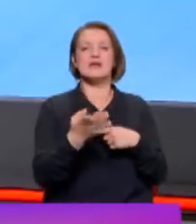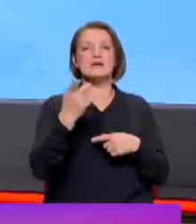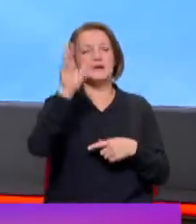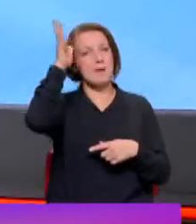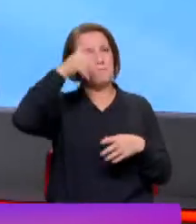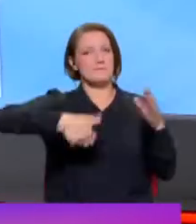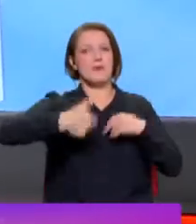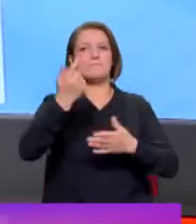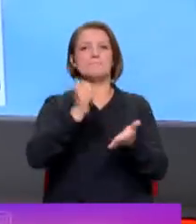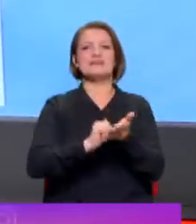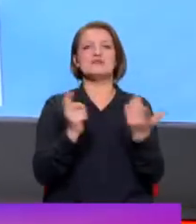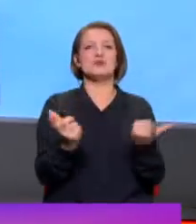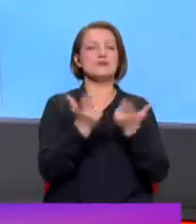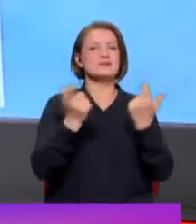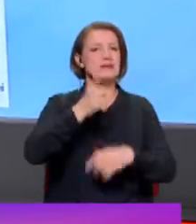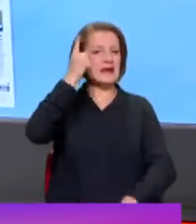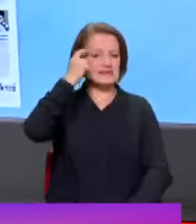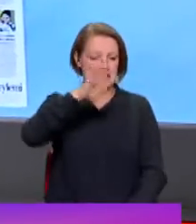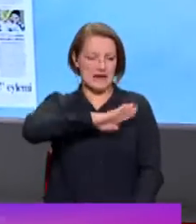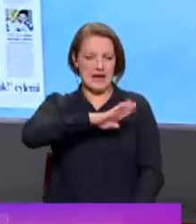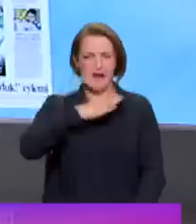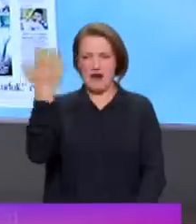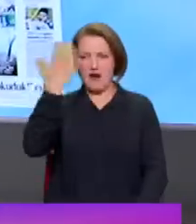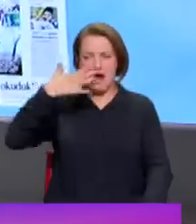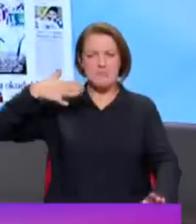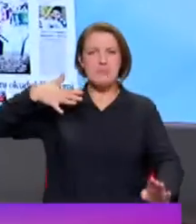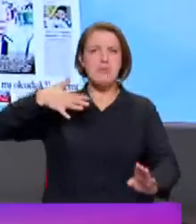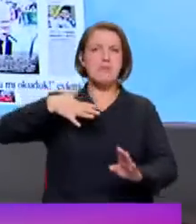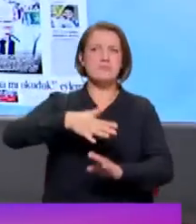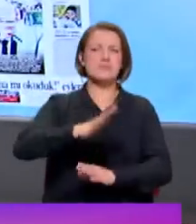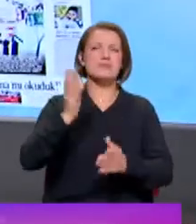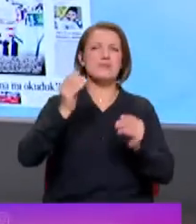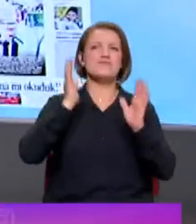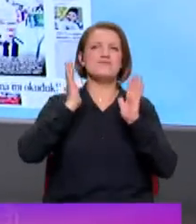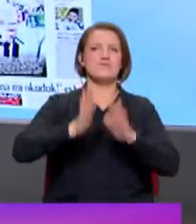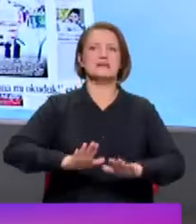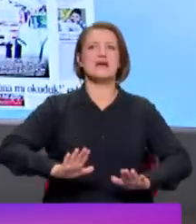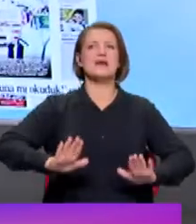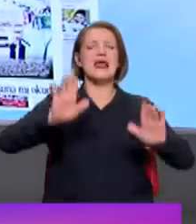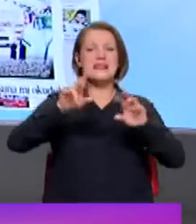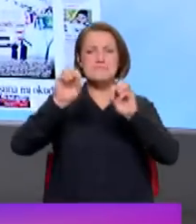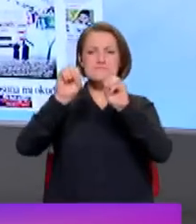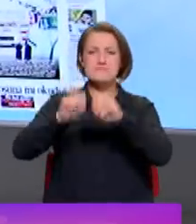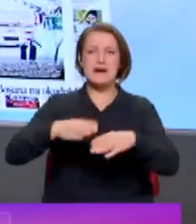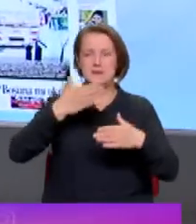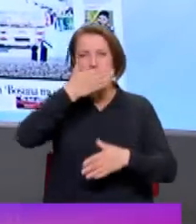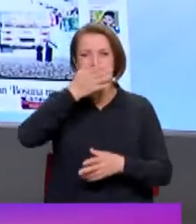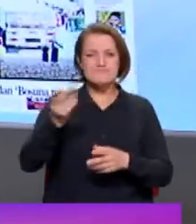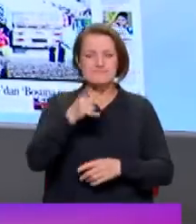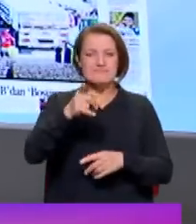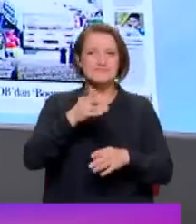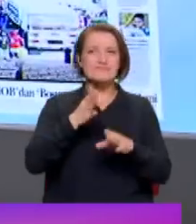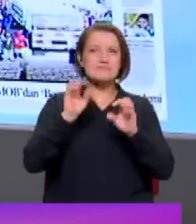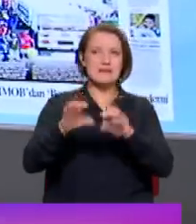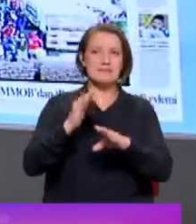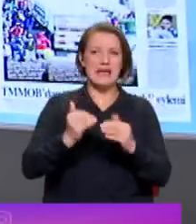basın toplantısında İsrail'in Gazze'ye Kara saldırısını daha fazla Rehine bırakılması için ertelemesi sizce doğru mu diye